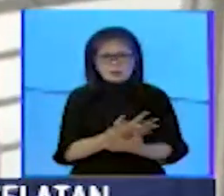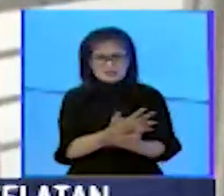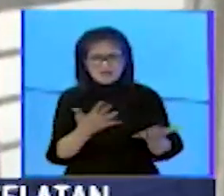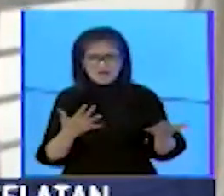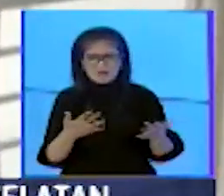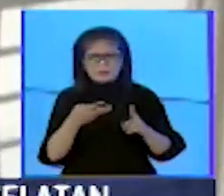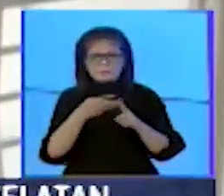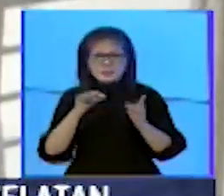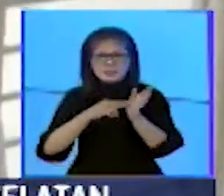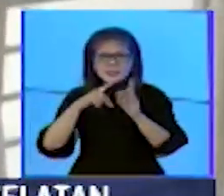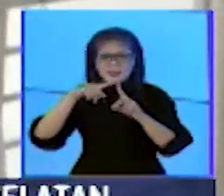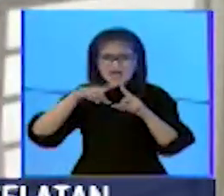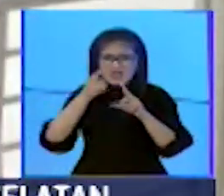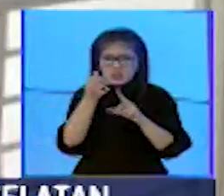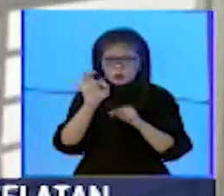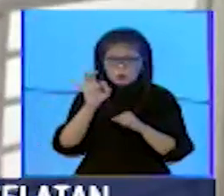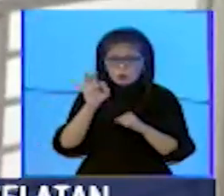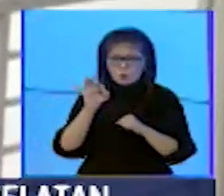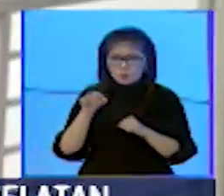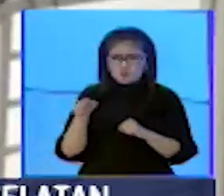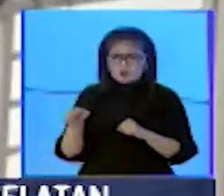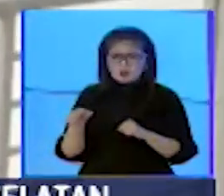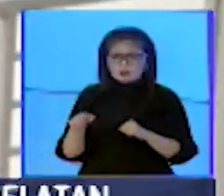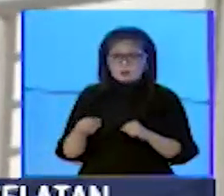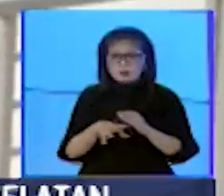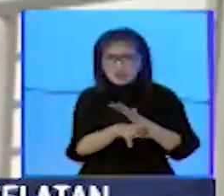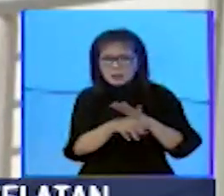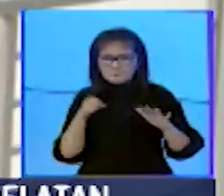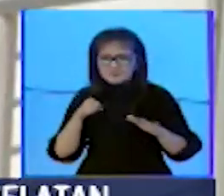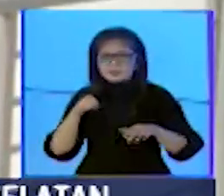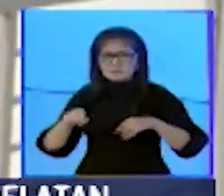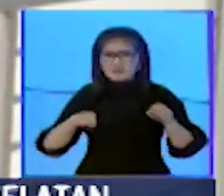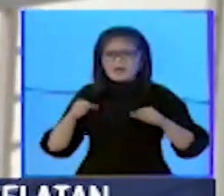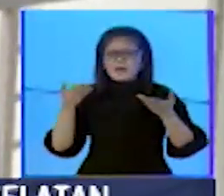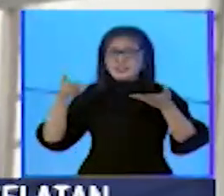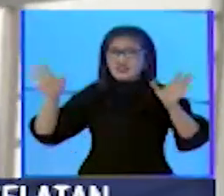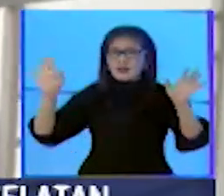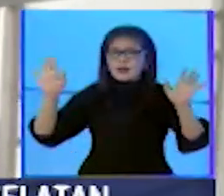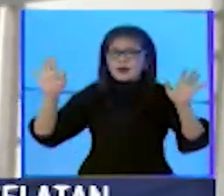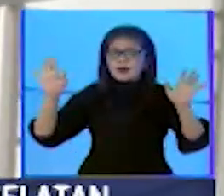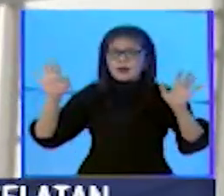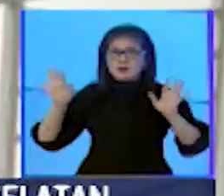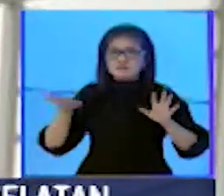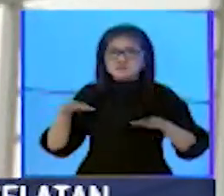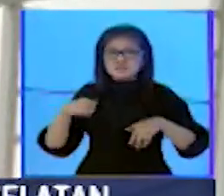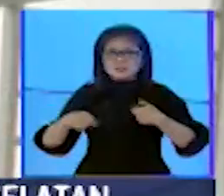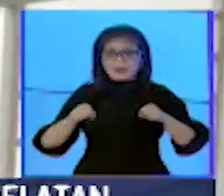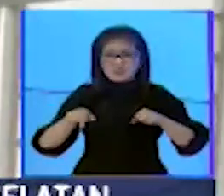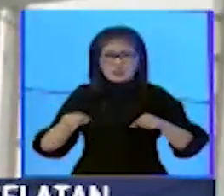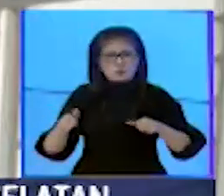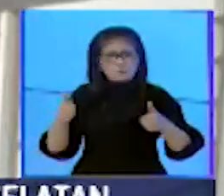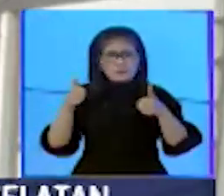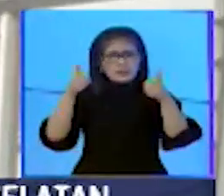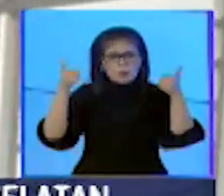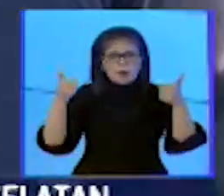yang mengalami pencurian yang dimana kehilangan sepeda yang dengan nilai cukup mewah. Memang itu tadi kami lakukan lagi